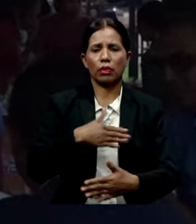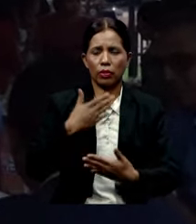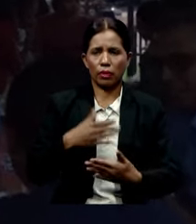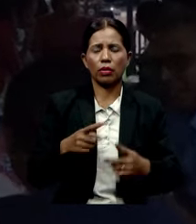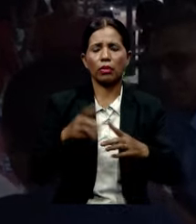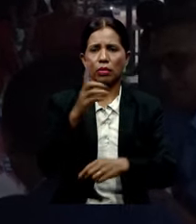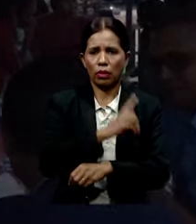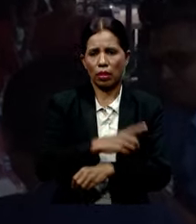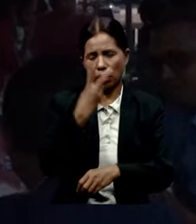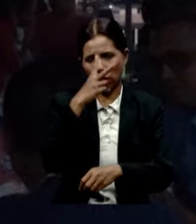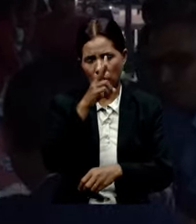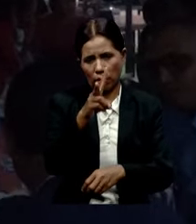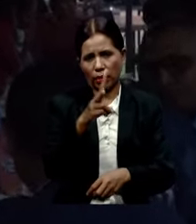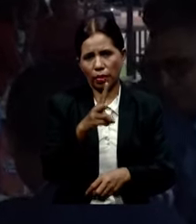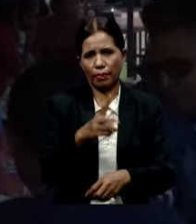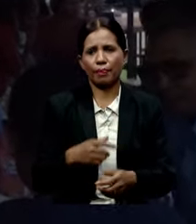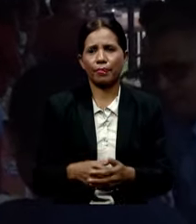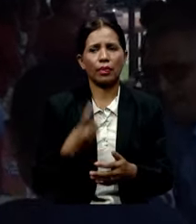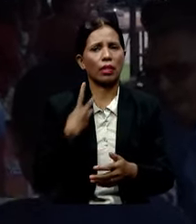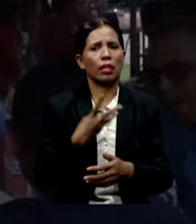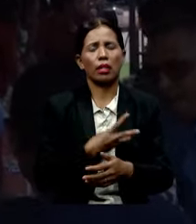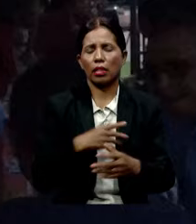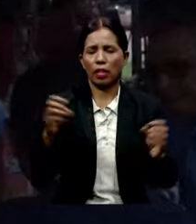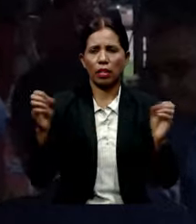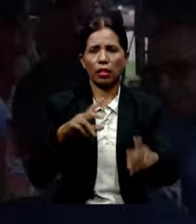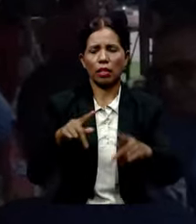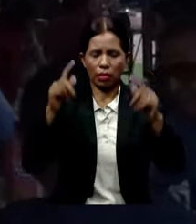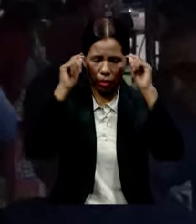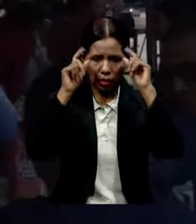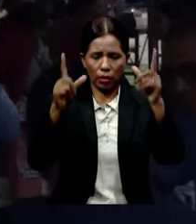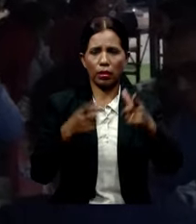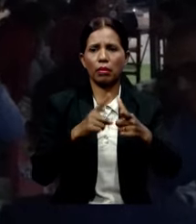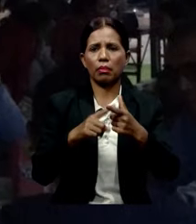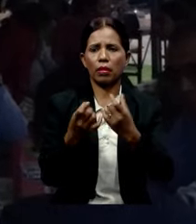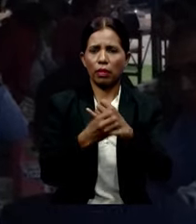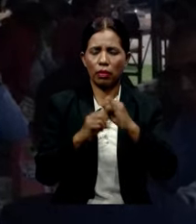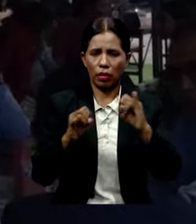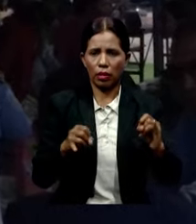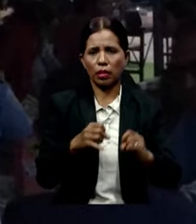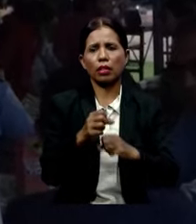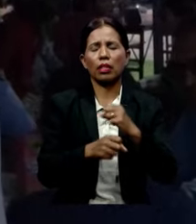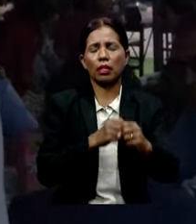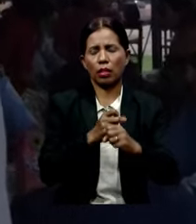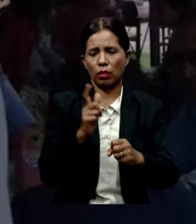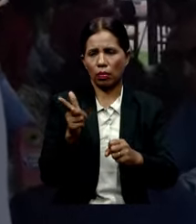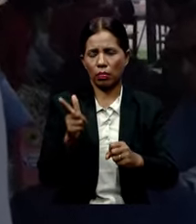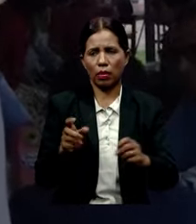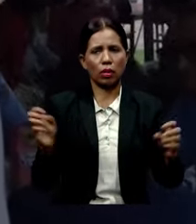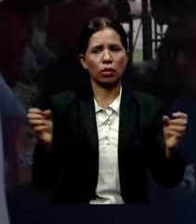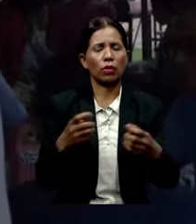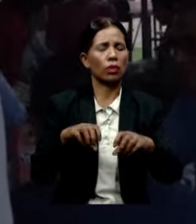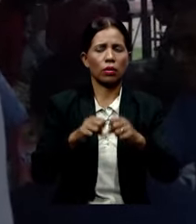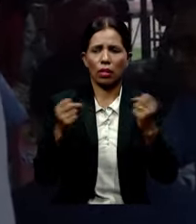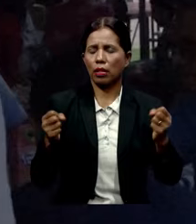pa dia angkat itu Laos dia angkat Timor depois de ukuan 20 talanu sini Laos buat tutu atra